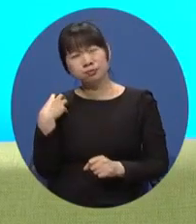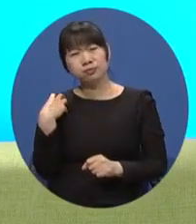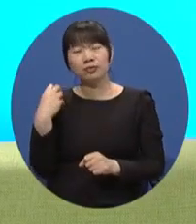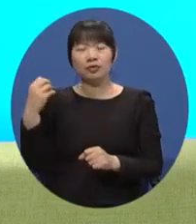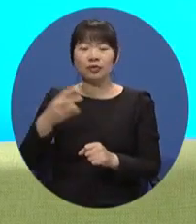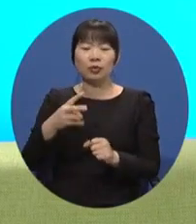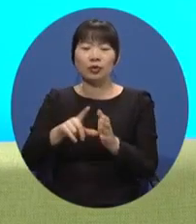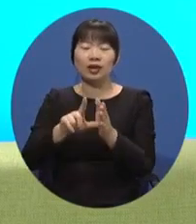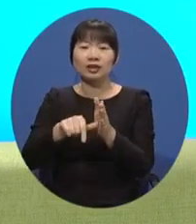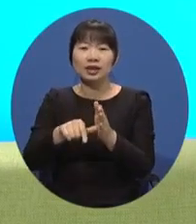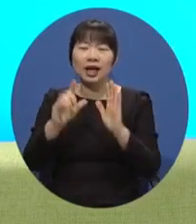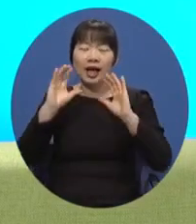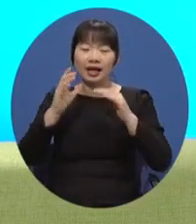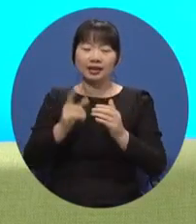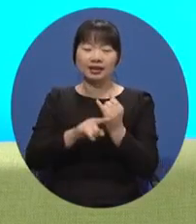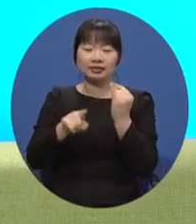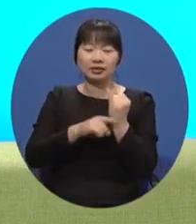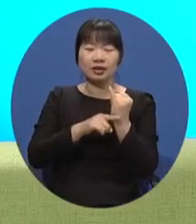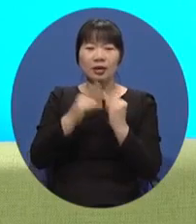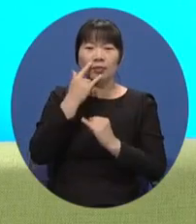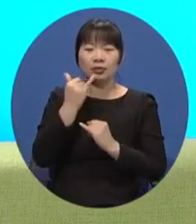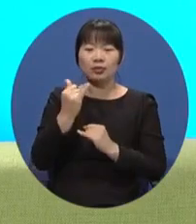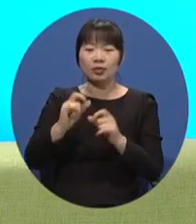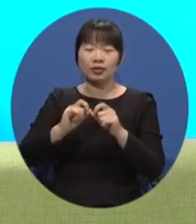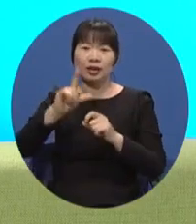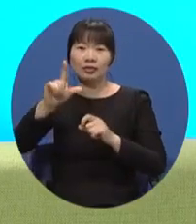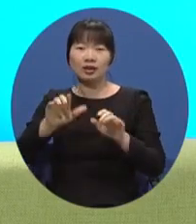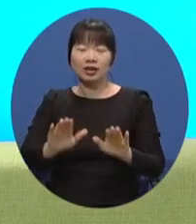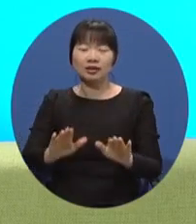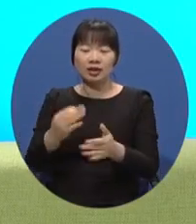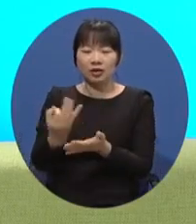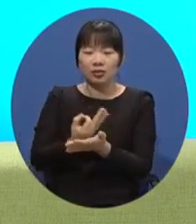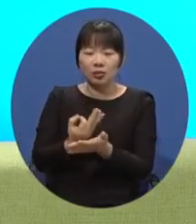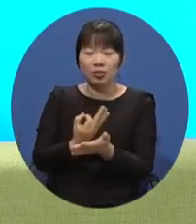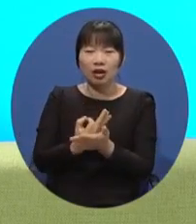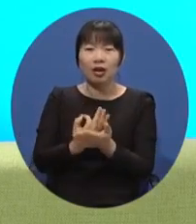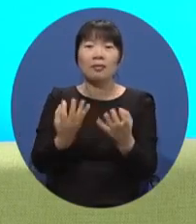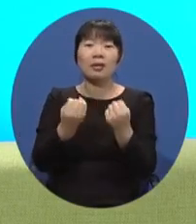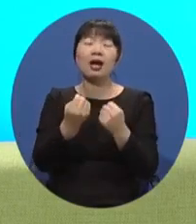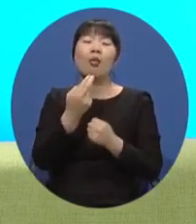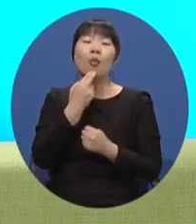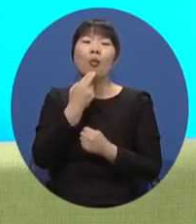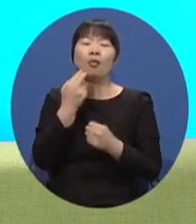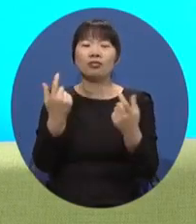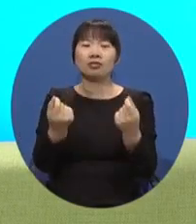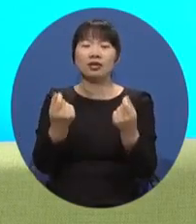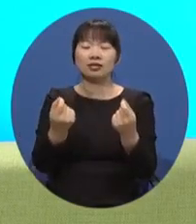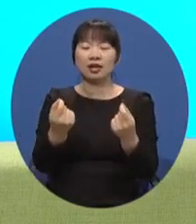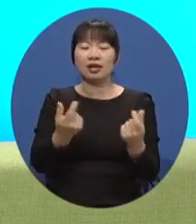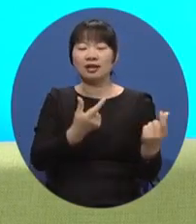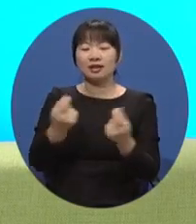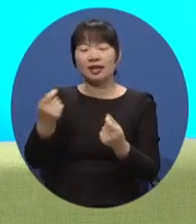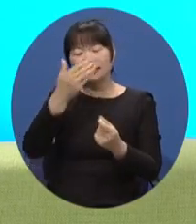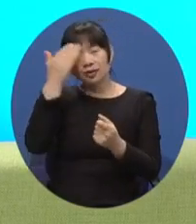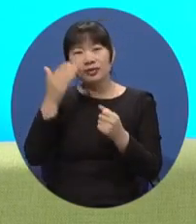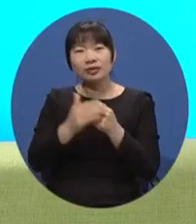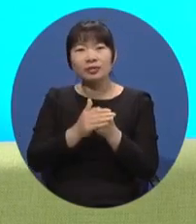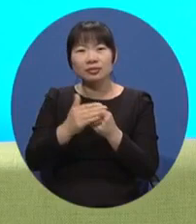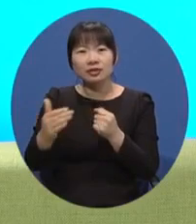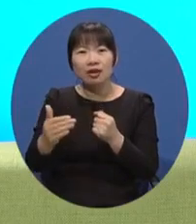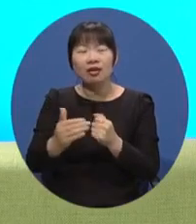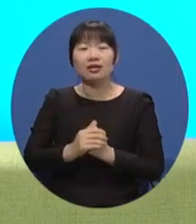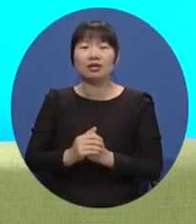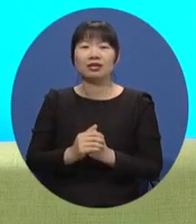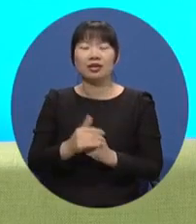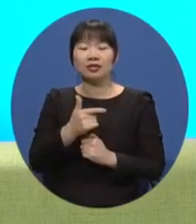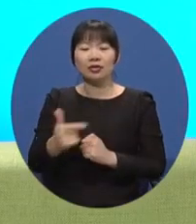네. 또 그 시기에 아이를 가진 부모들은 대개는 아직 소득이 그렇게 많지 않을 수도 있거든요. 다 젊으니까. 그렇죠. 그러니까 이게 아주